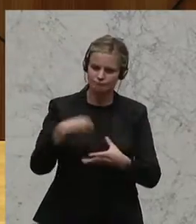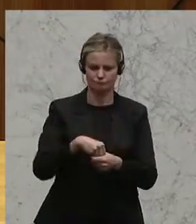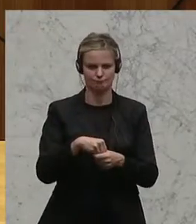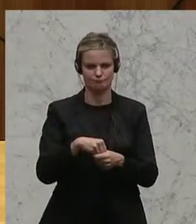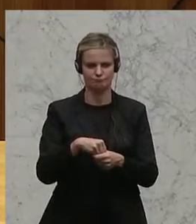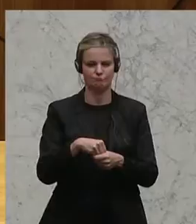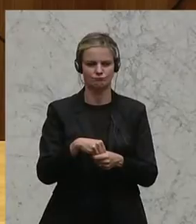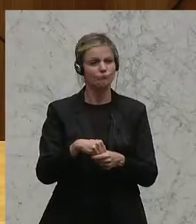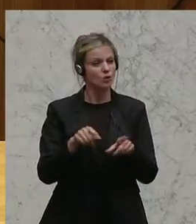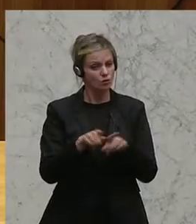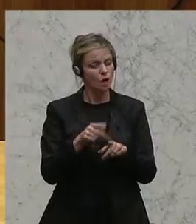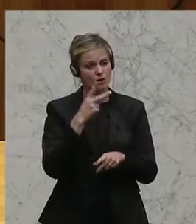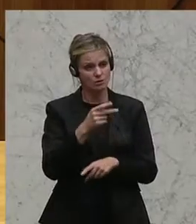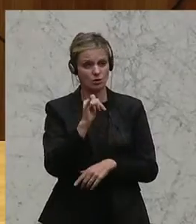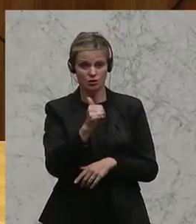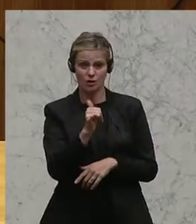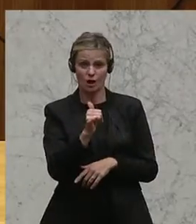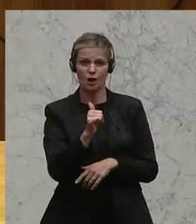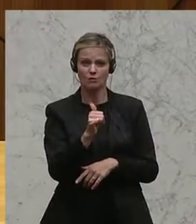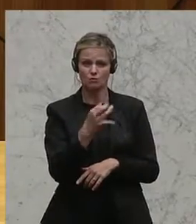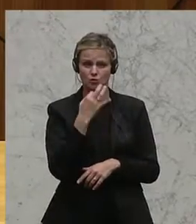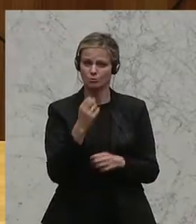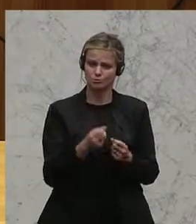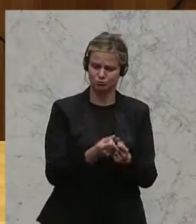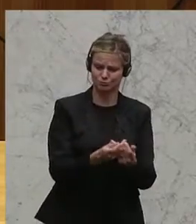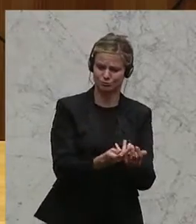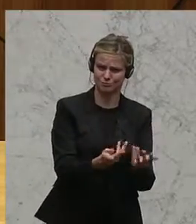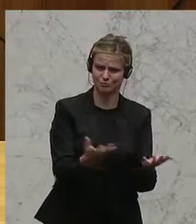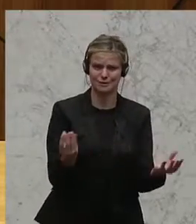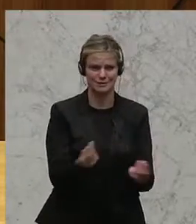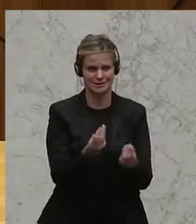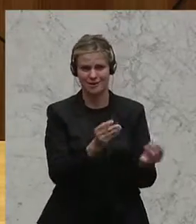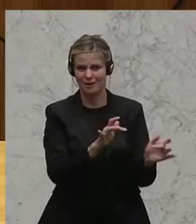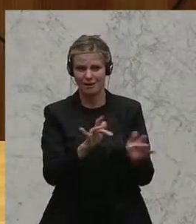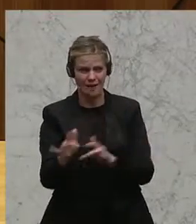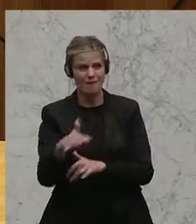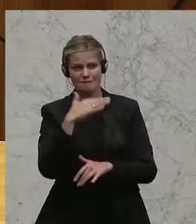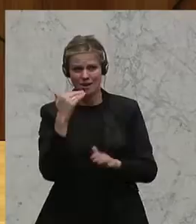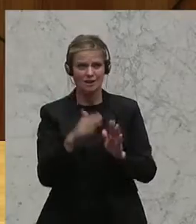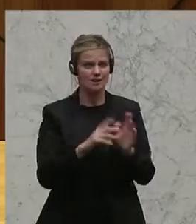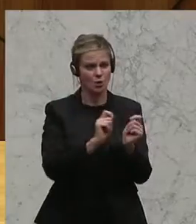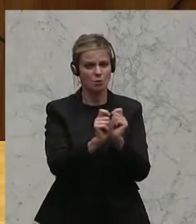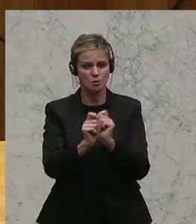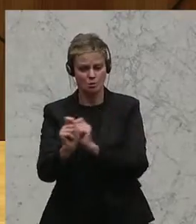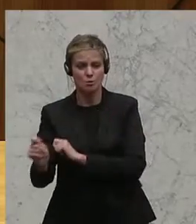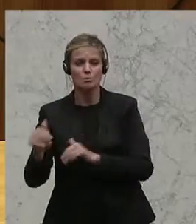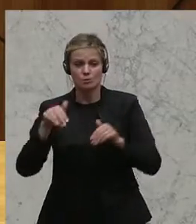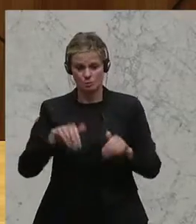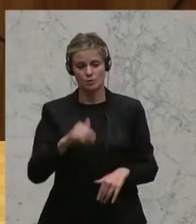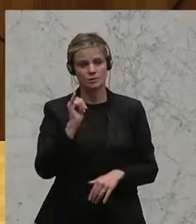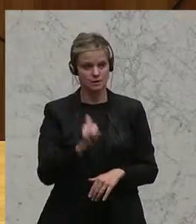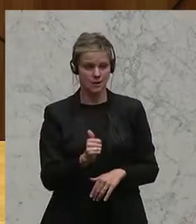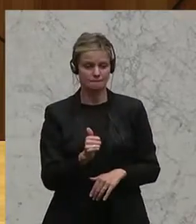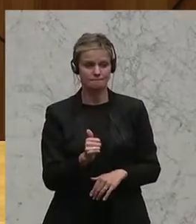aufgegriffen und sehen natürlich auch, dass es sehr breit ist. Und wenn man sich anschaut, wie viele Gesetze hier geändert werden müssen, ist natürlich eine Erkenntnis,